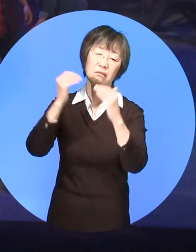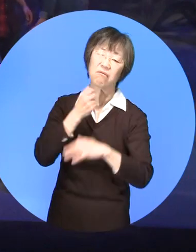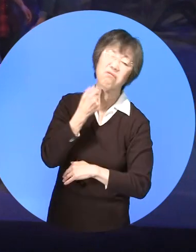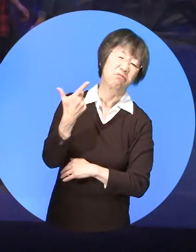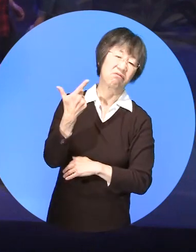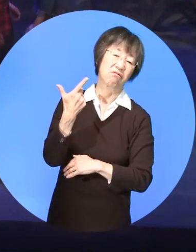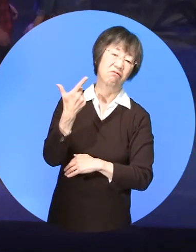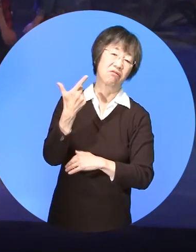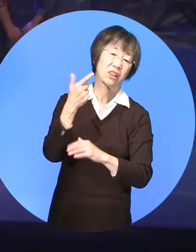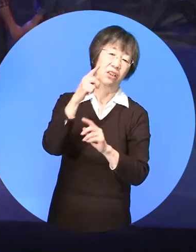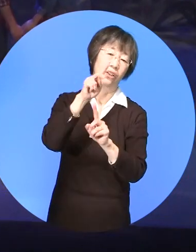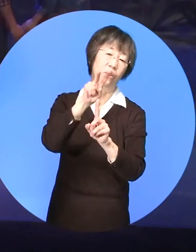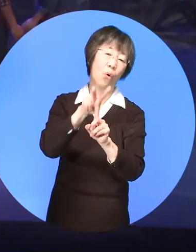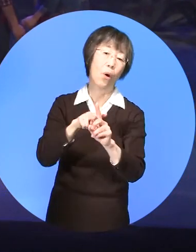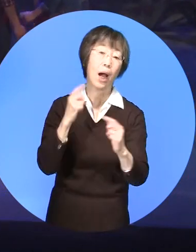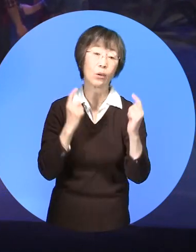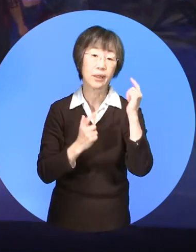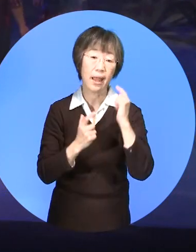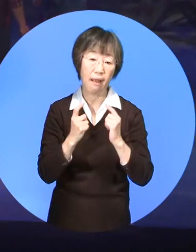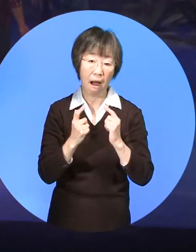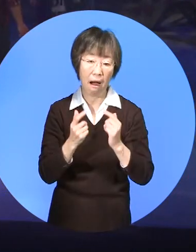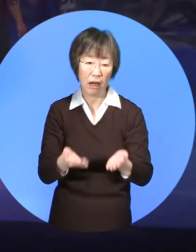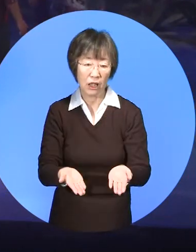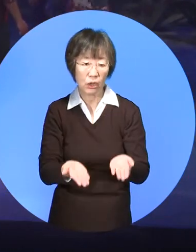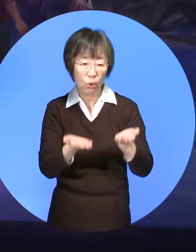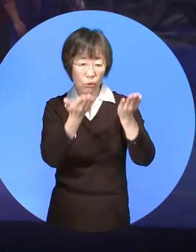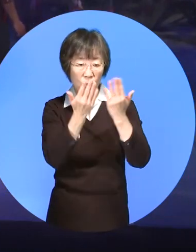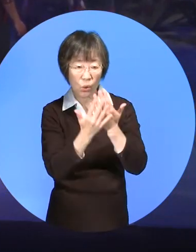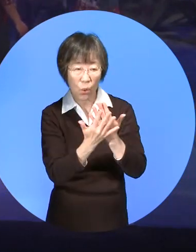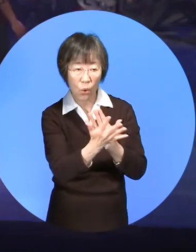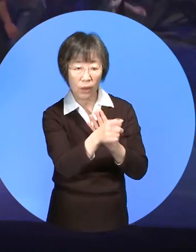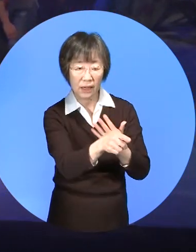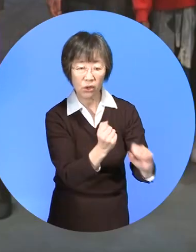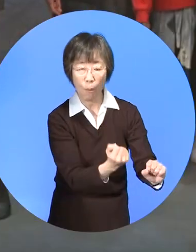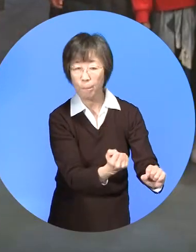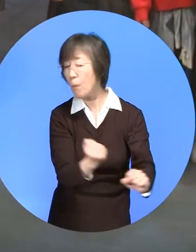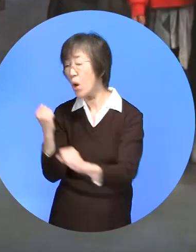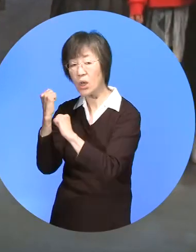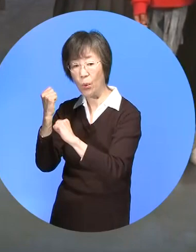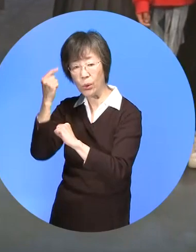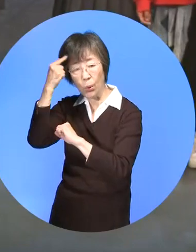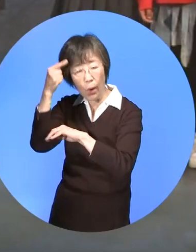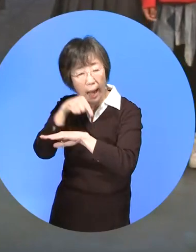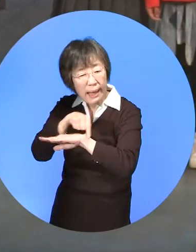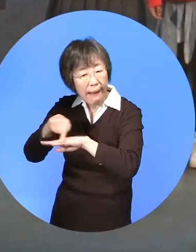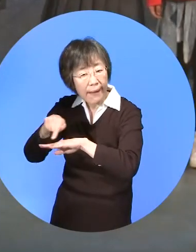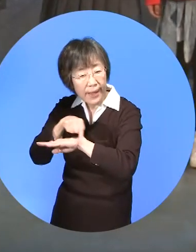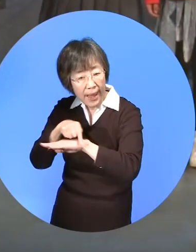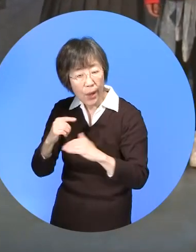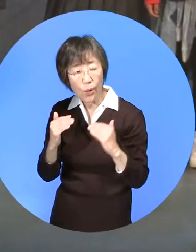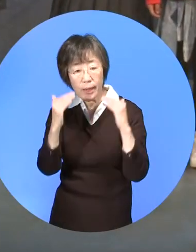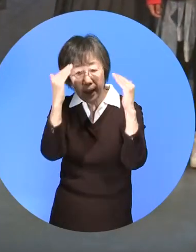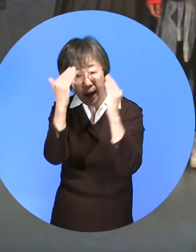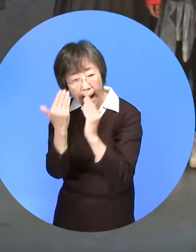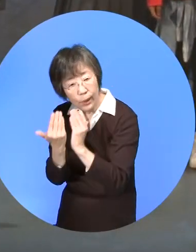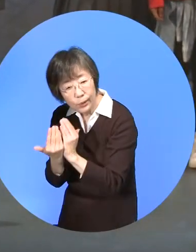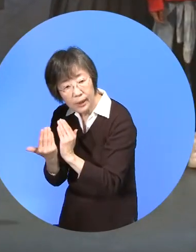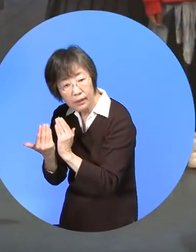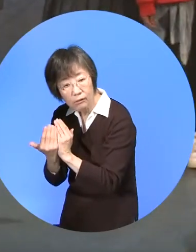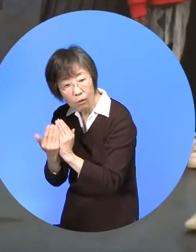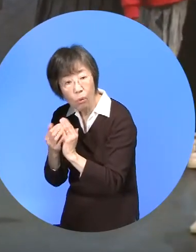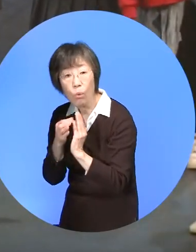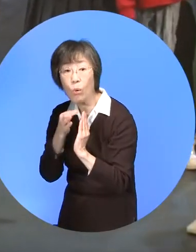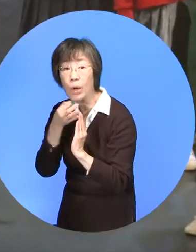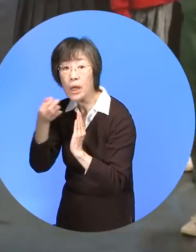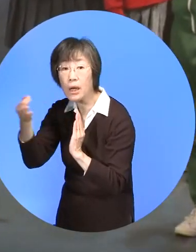翌日に控えた卒業式のボイコットを考え、大人から隠れていると、 どこからともなく声が聞こえ、その